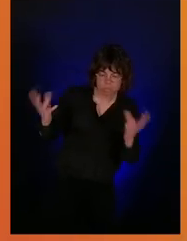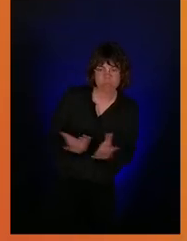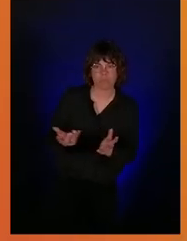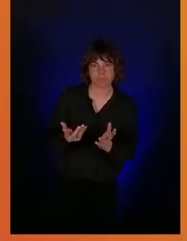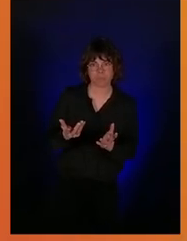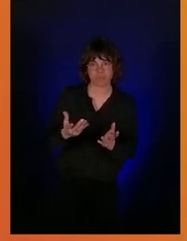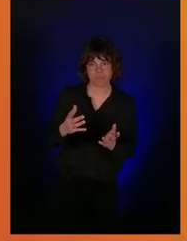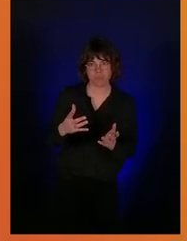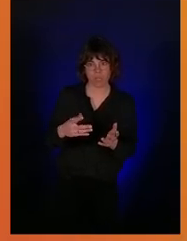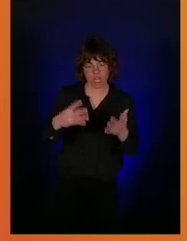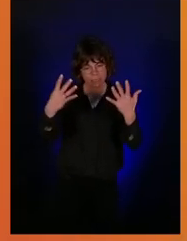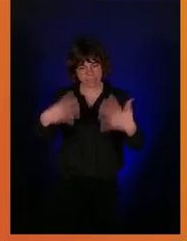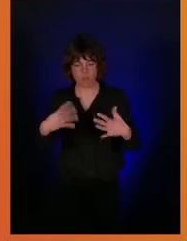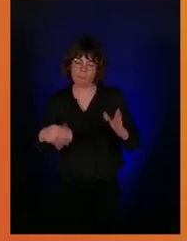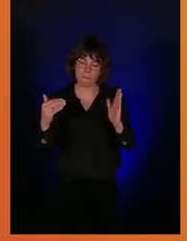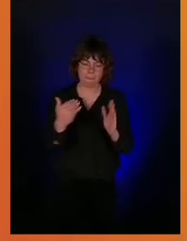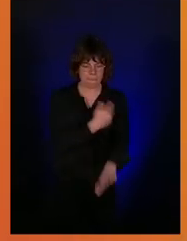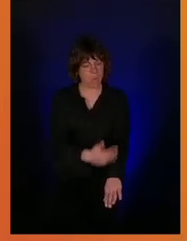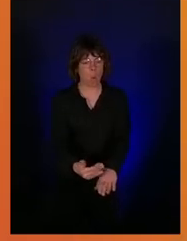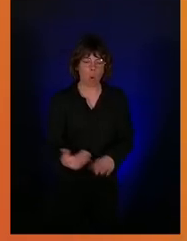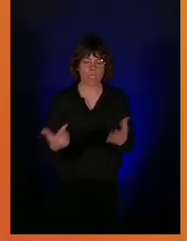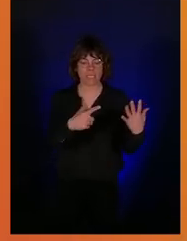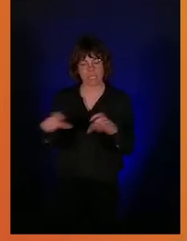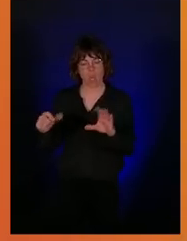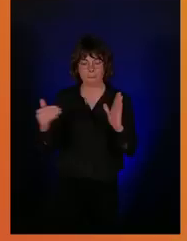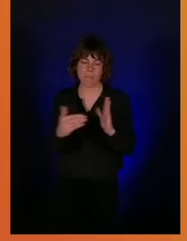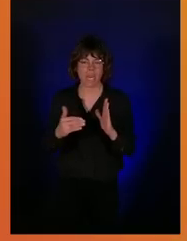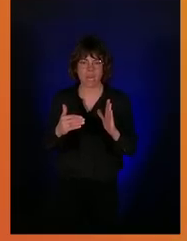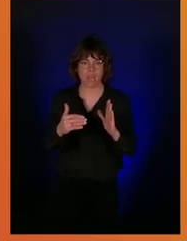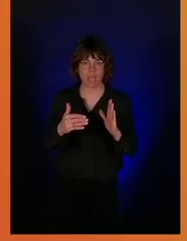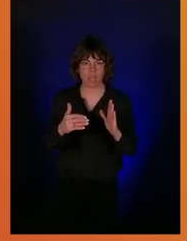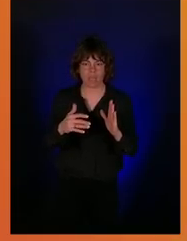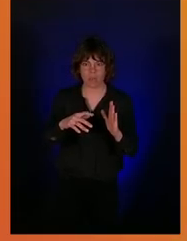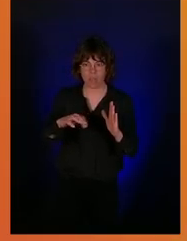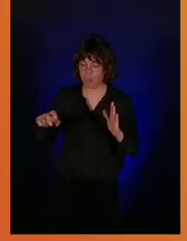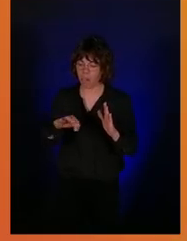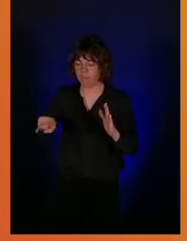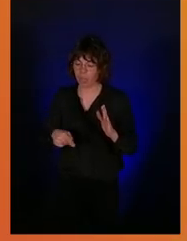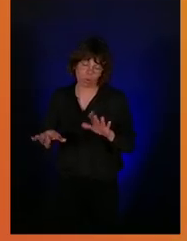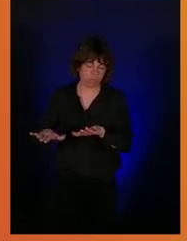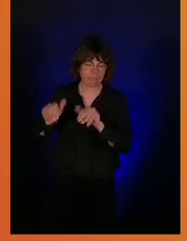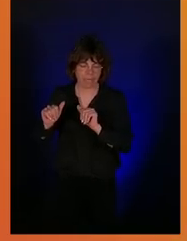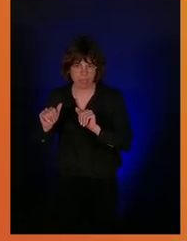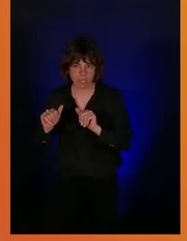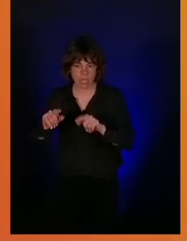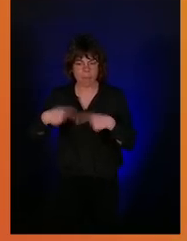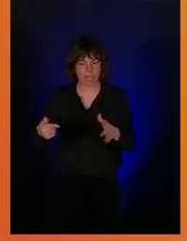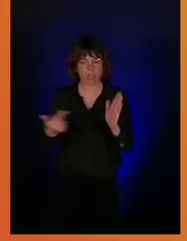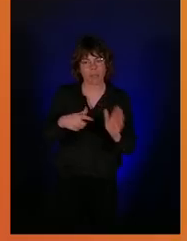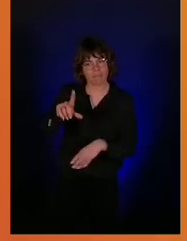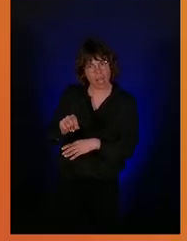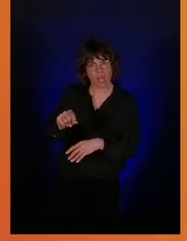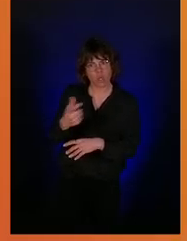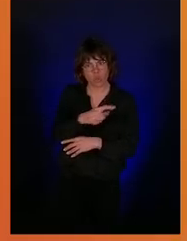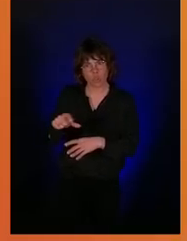on a réceptionné 19 700 000, je vous fais part des virgules, et on passe en 2020 à